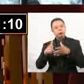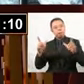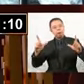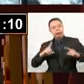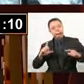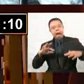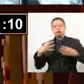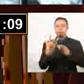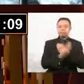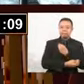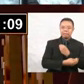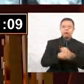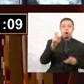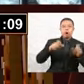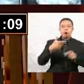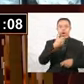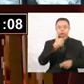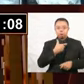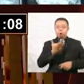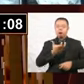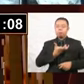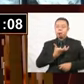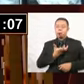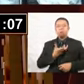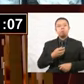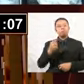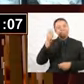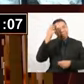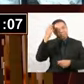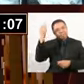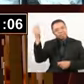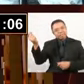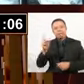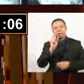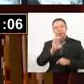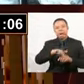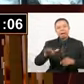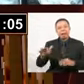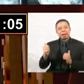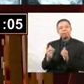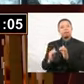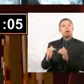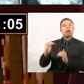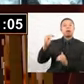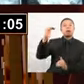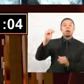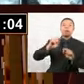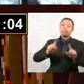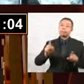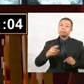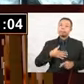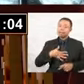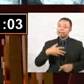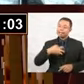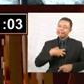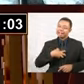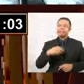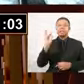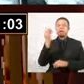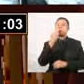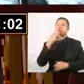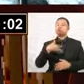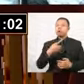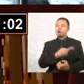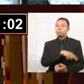setiap orang tua yang memimpikan masa depan lebih baik untuk anak-anaknya tapi saya yakin Jakarta punya kekuatan